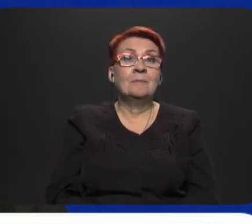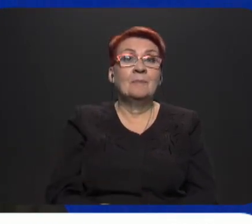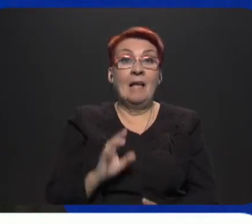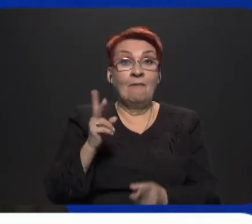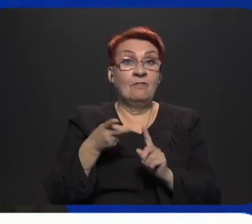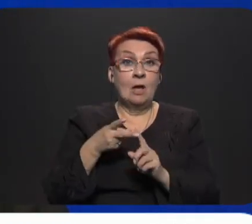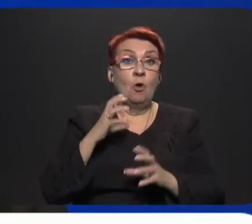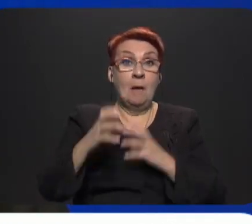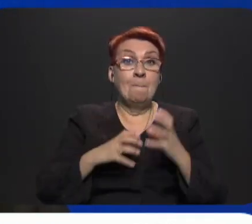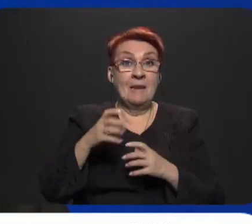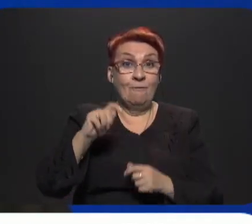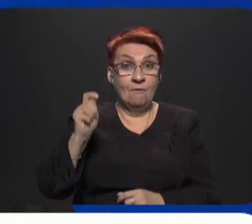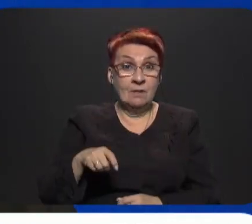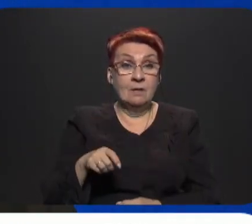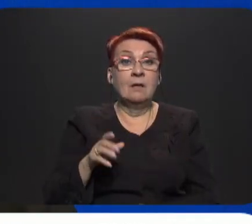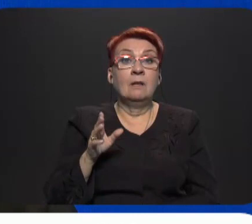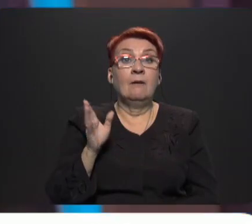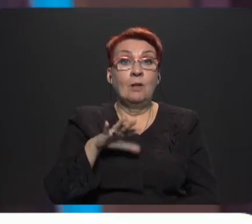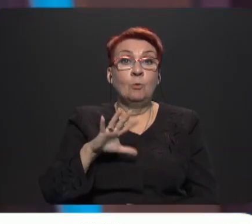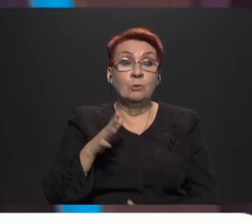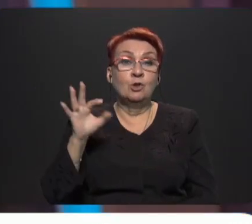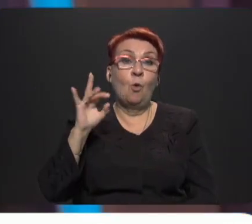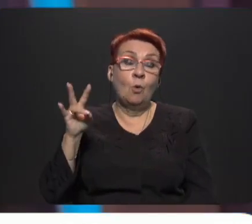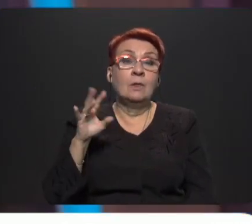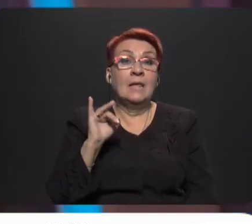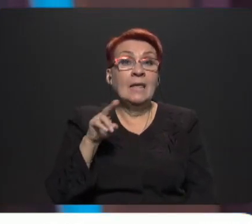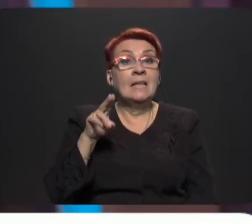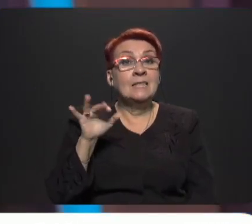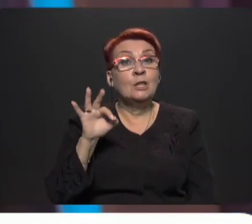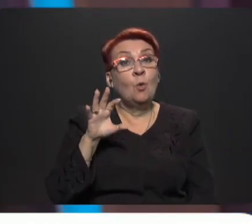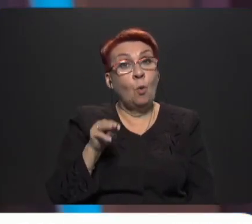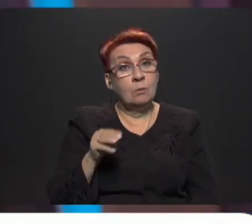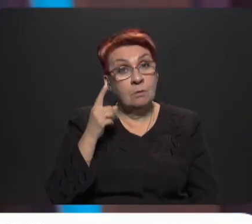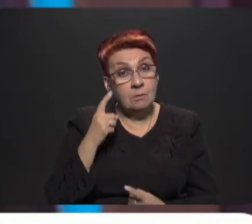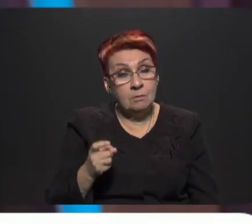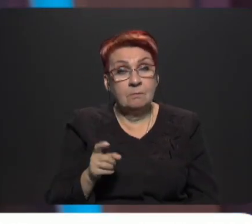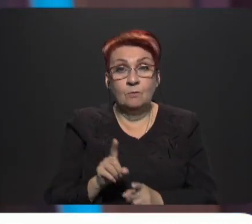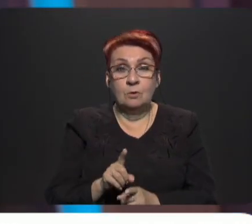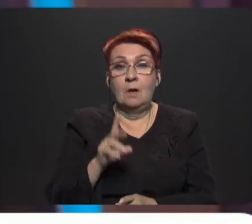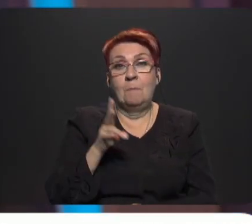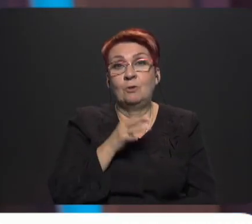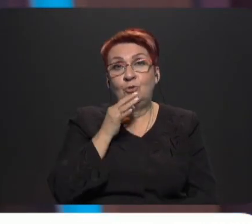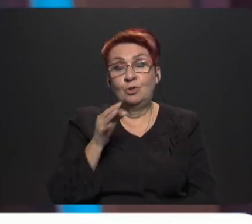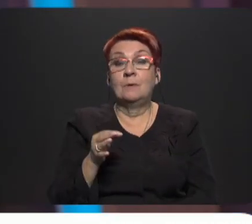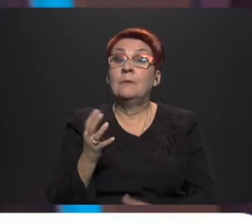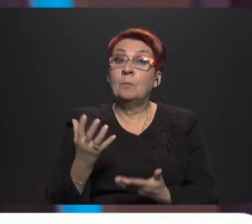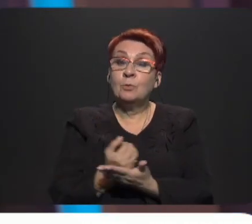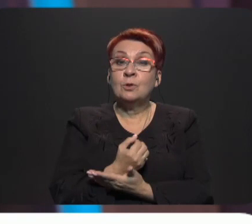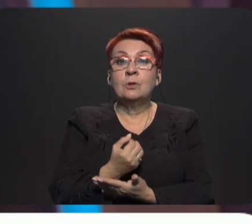во Второй мировой войне, за кого он был, то тогда он идиот. Да? Так вот, действительно получается, что